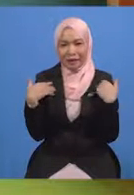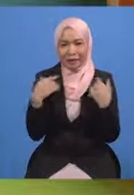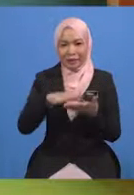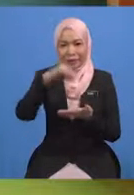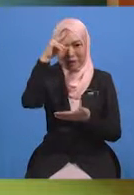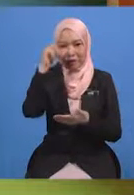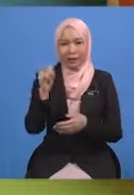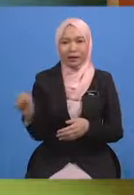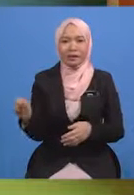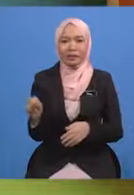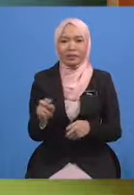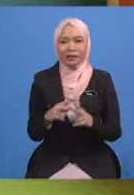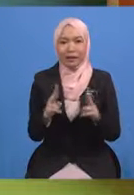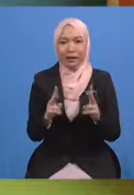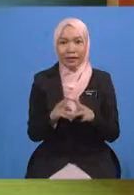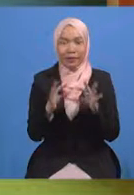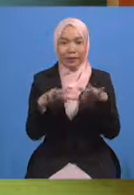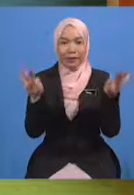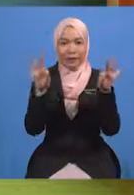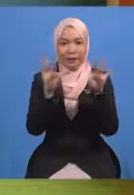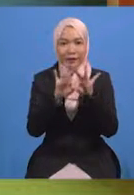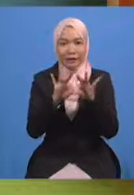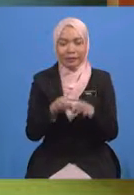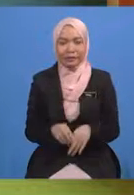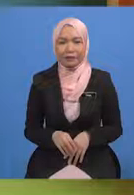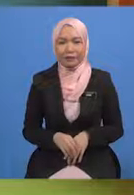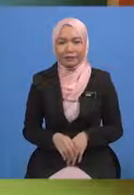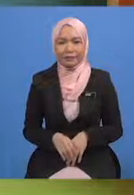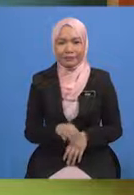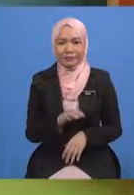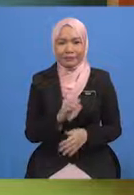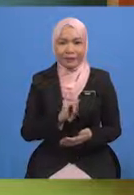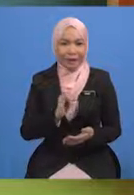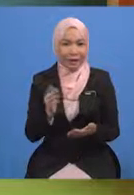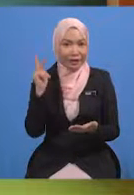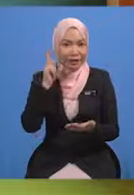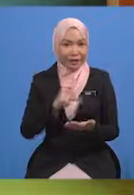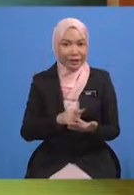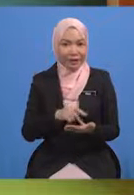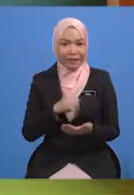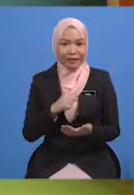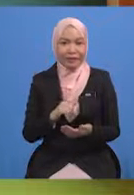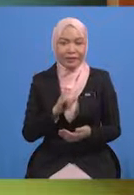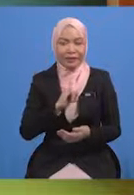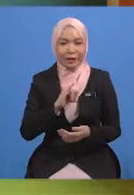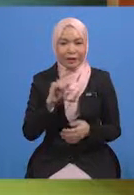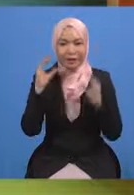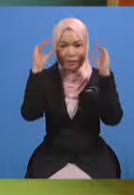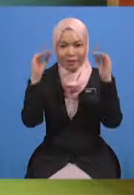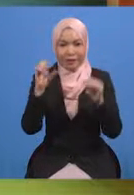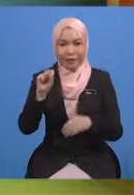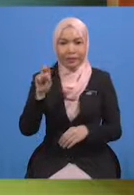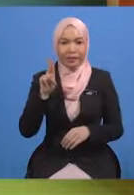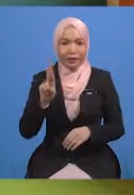penting. Baiklah, izinkan cikgu memperkenalkan nama cikgu. Nama saya Cikgu Suar Zarima,